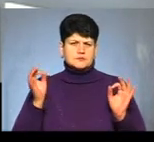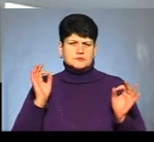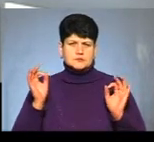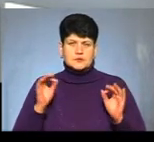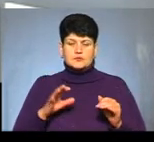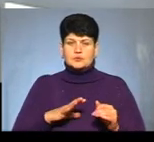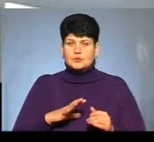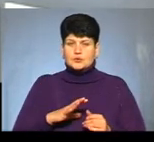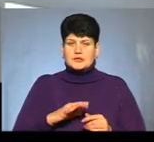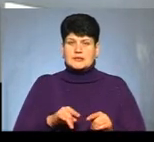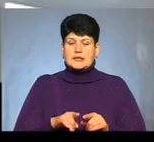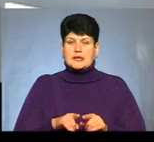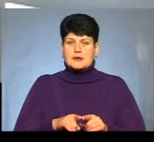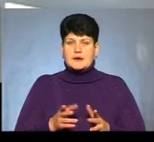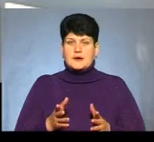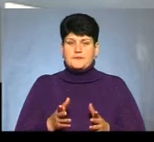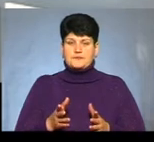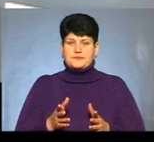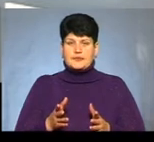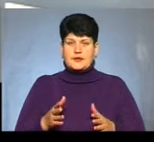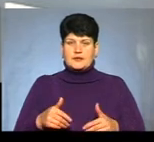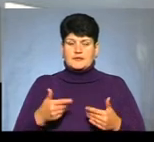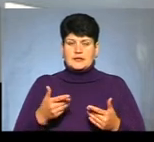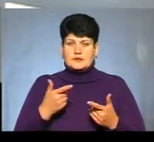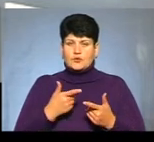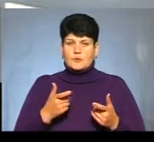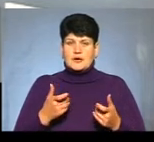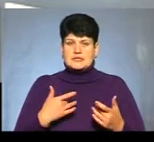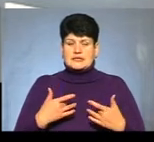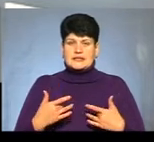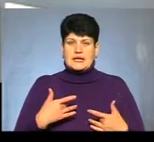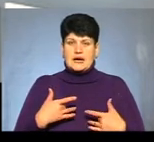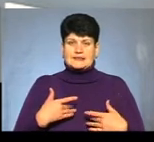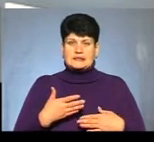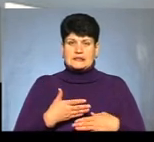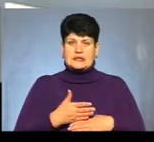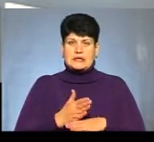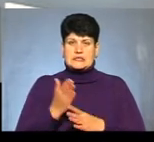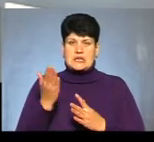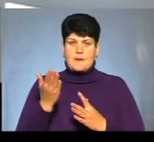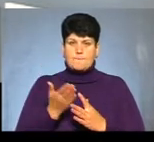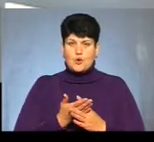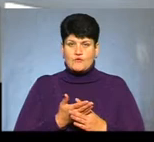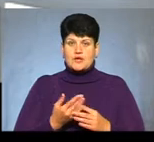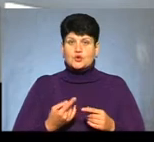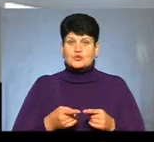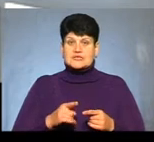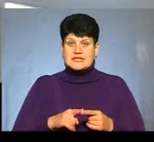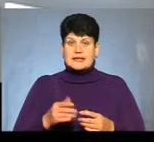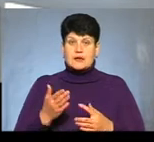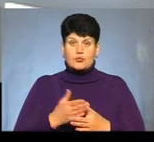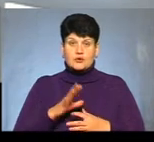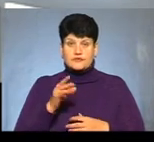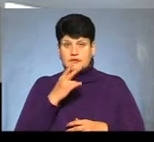театр гудів, і тоді була така, і журналісти подавали таку інформацію, театр тріснув наполовину, тобто